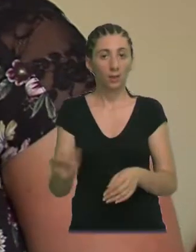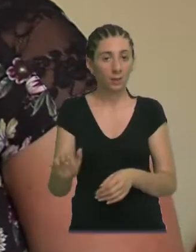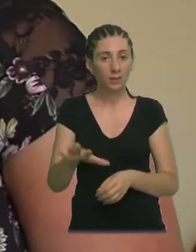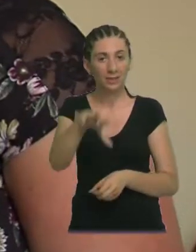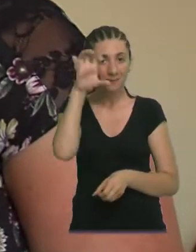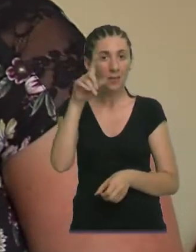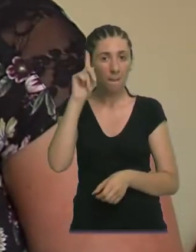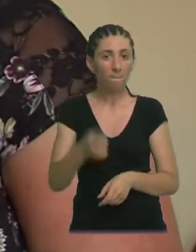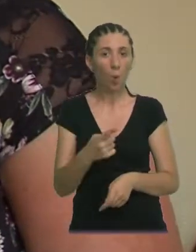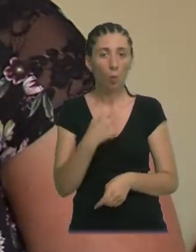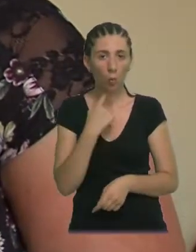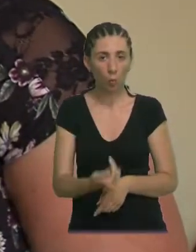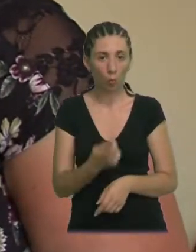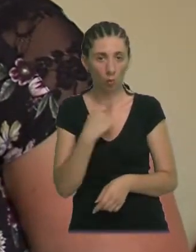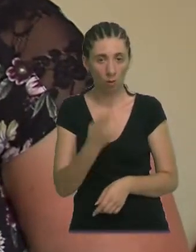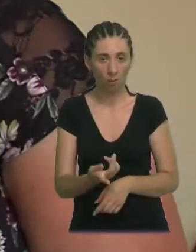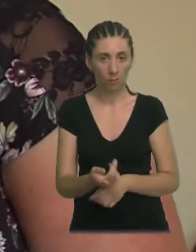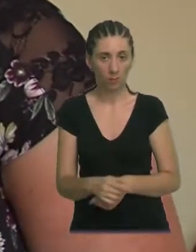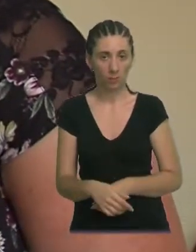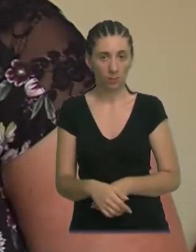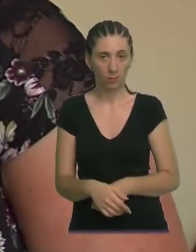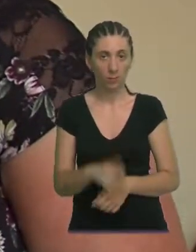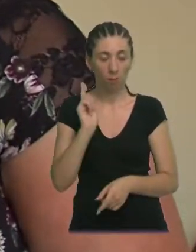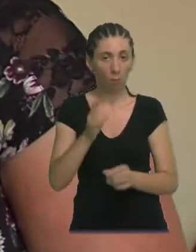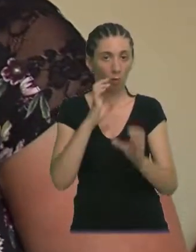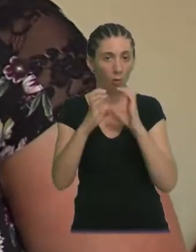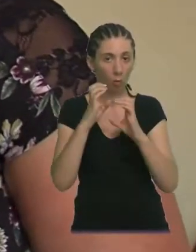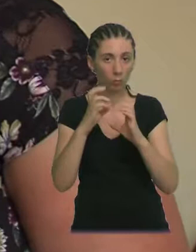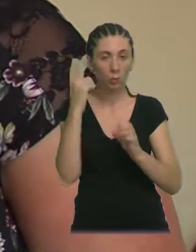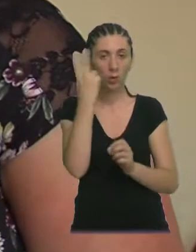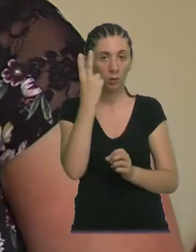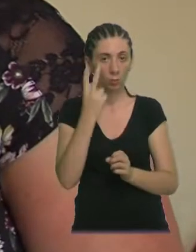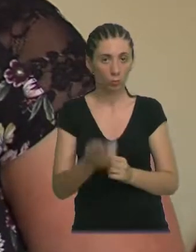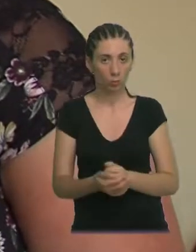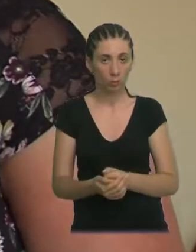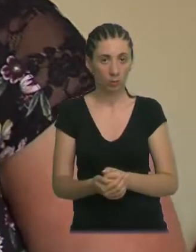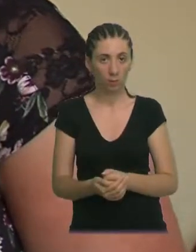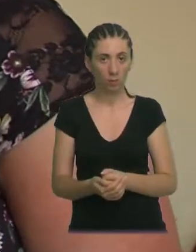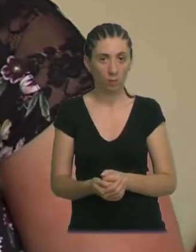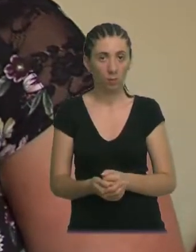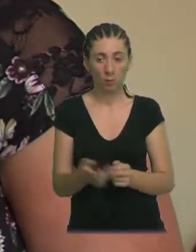ono mora progovoriti, ali da mora komunicirati